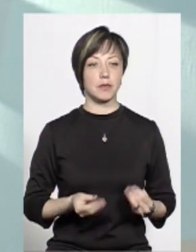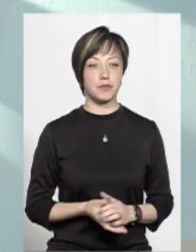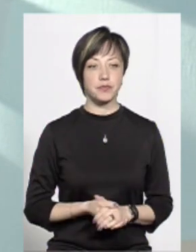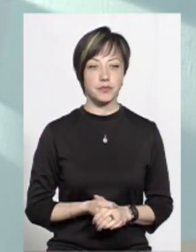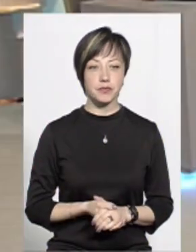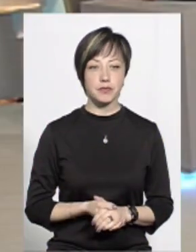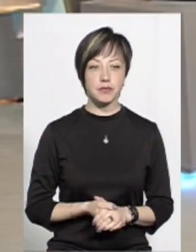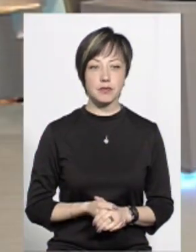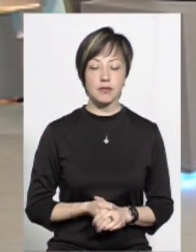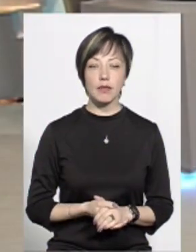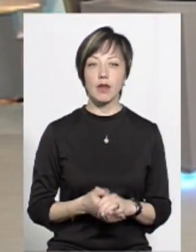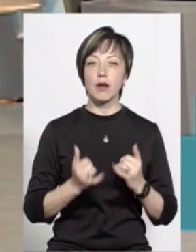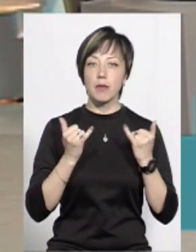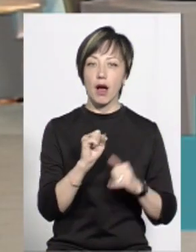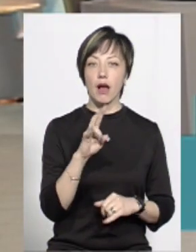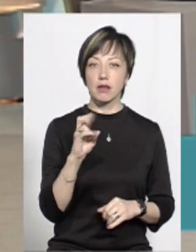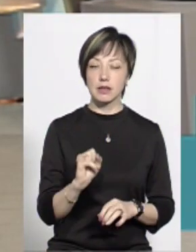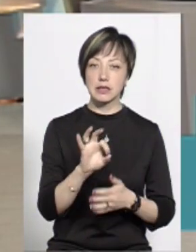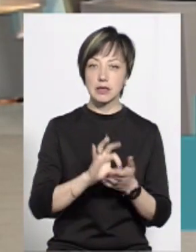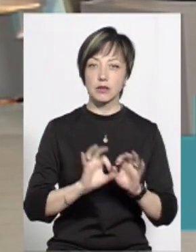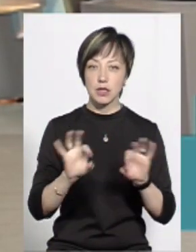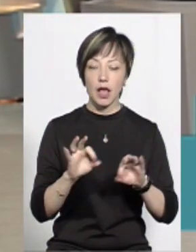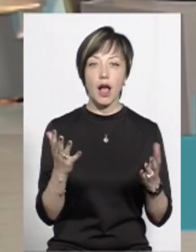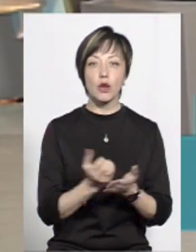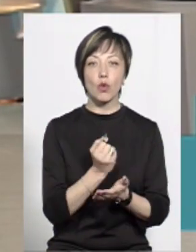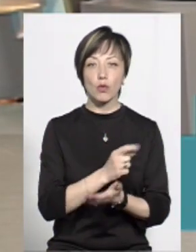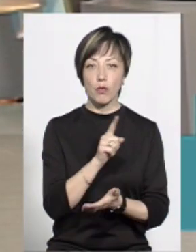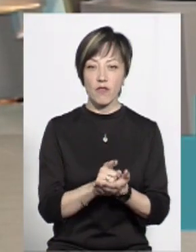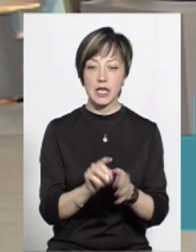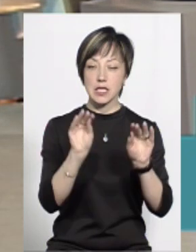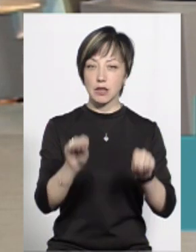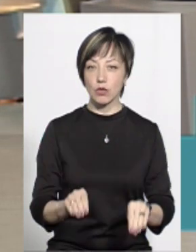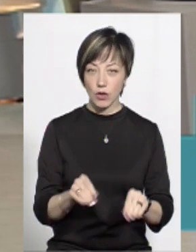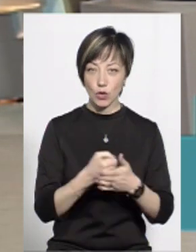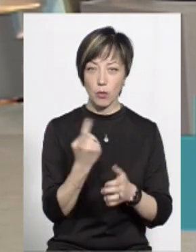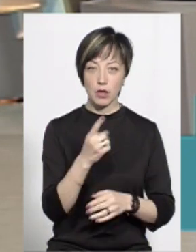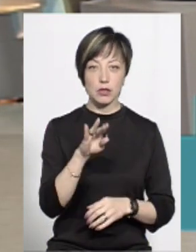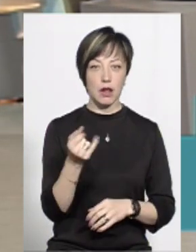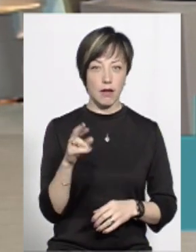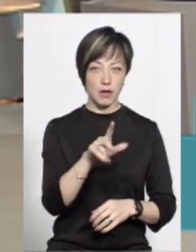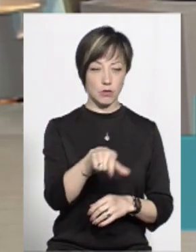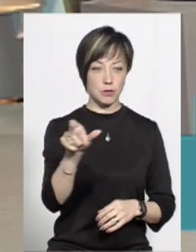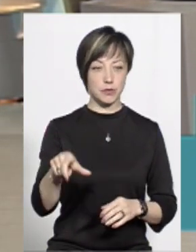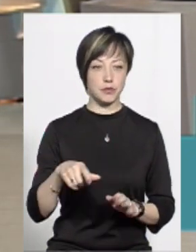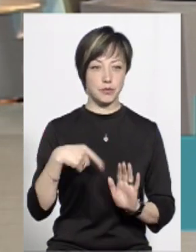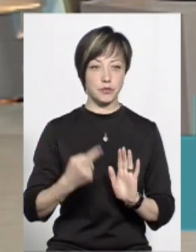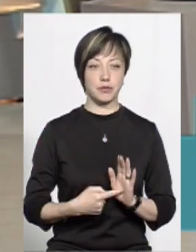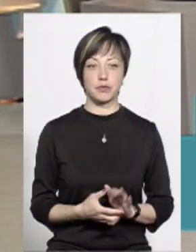дня. Пані Анно, одразу окресліть, які доходи повинні задекларувати до 1 травня фізичні